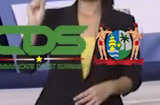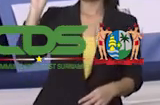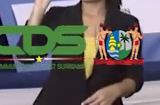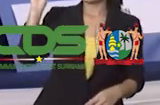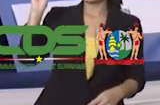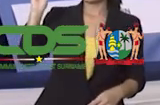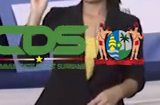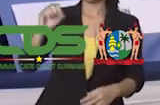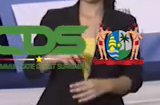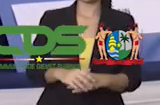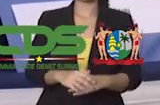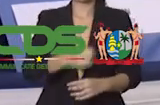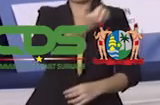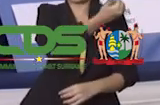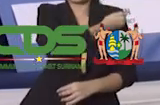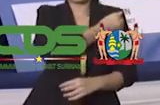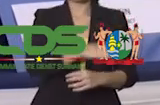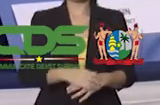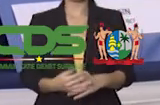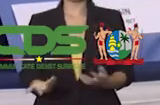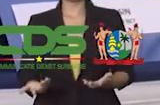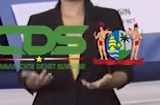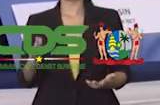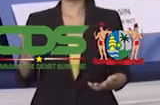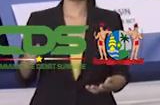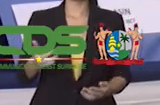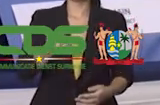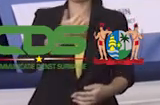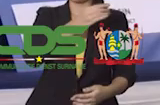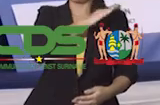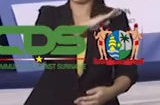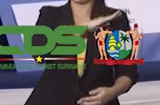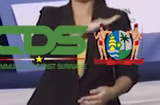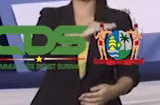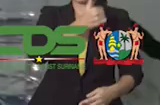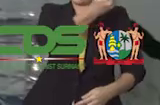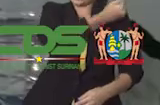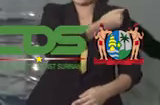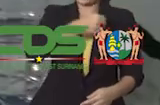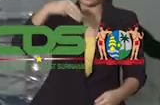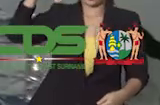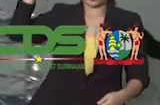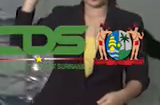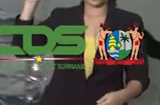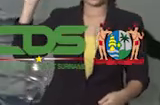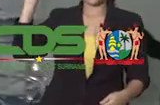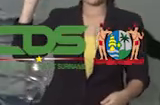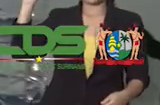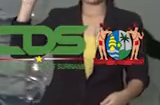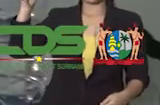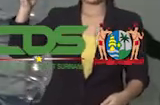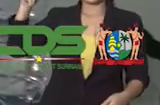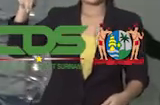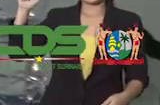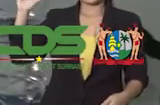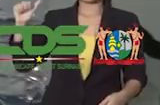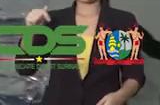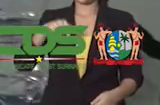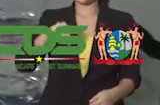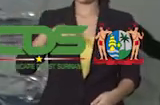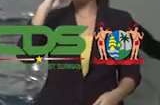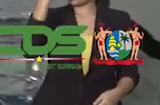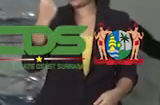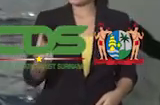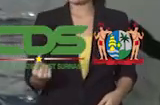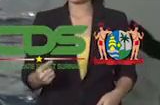om Moderna daar ook aan te gaan bieden. Moderna is tot nu toe alleen beschikbaar geweest in het 's Lands Hospitaal. Maar het is